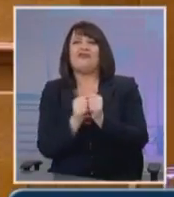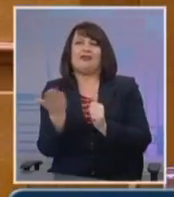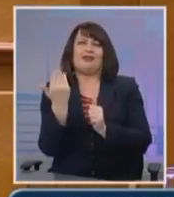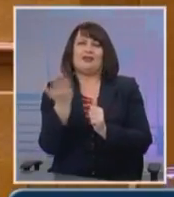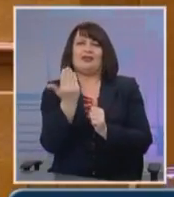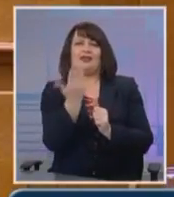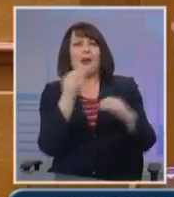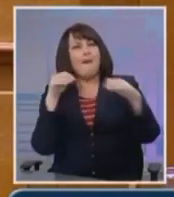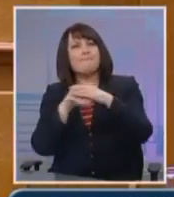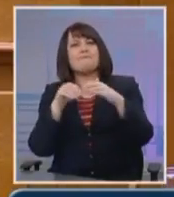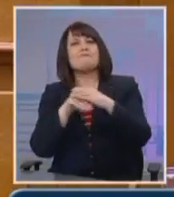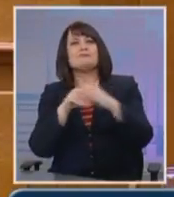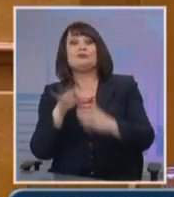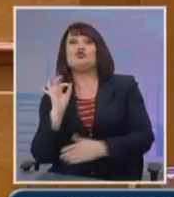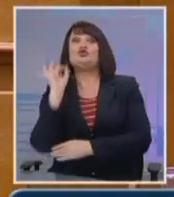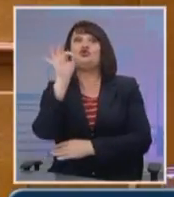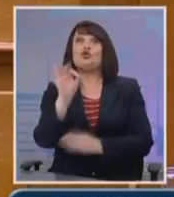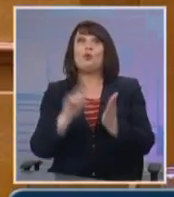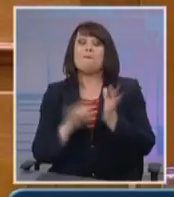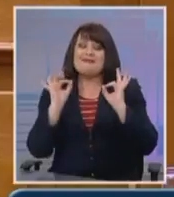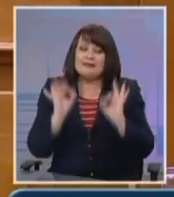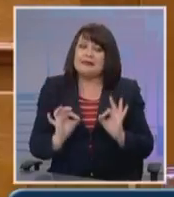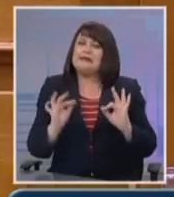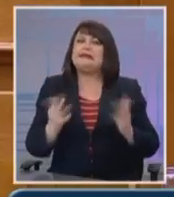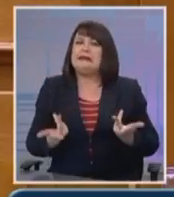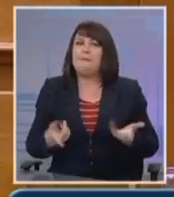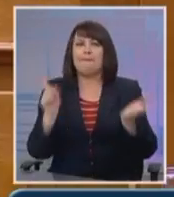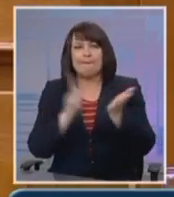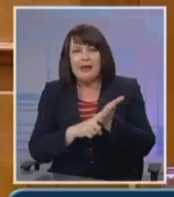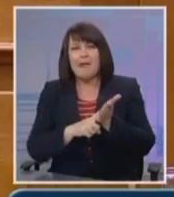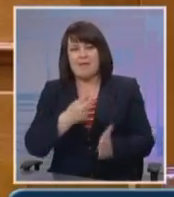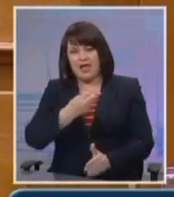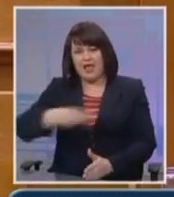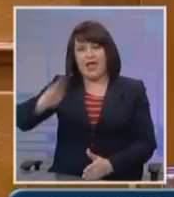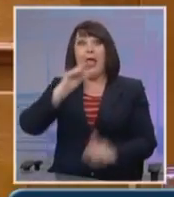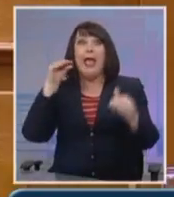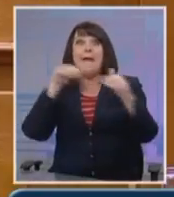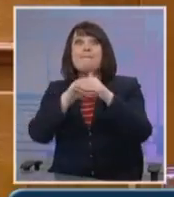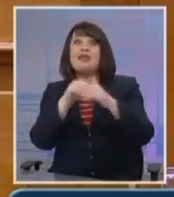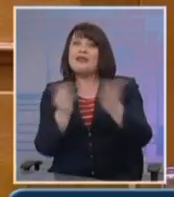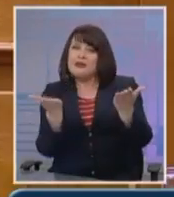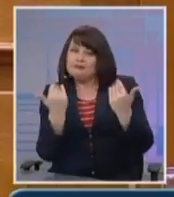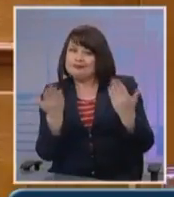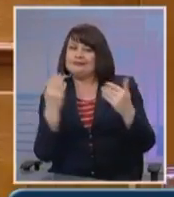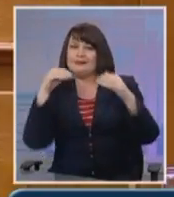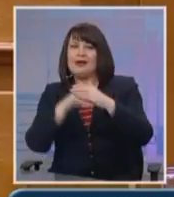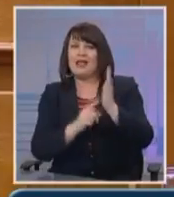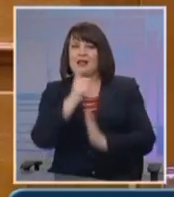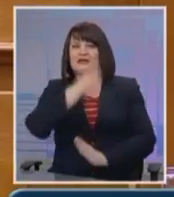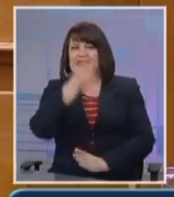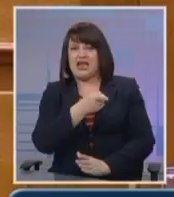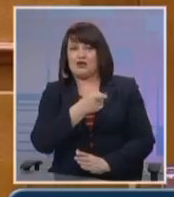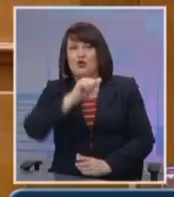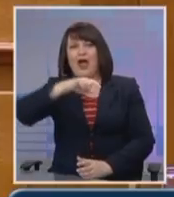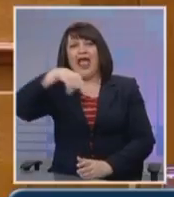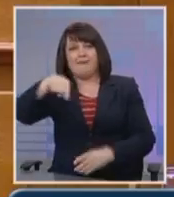επενδύσεις. Και ο στόχος μας πρέπει να είναι συγκεκριμένος. Πρέπει να αυξήσουμε τις επενδύσεις από το 11% του